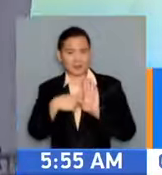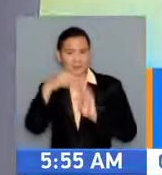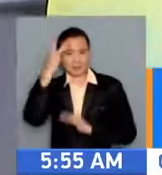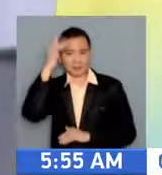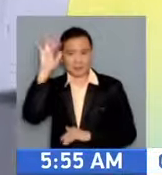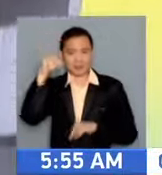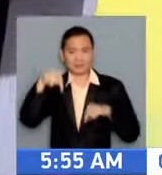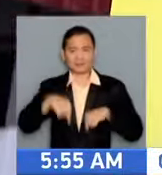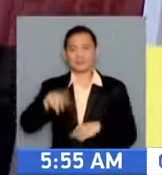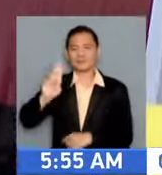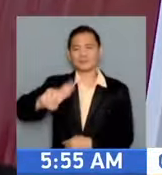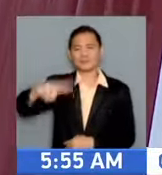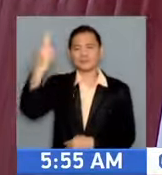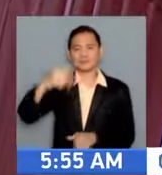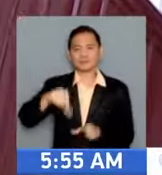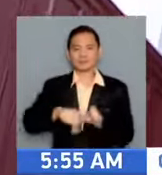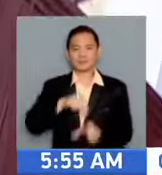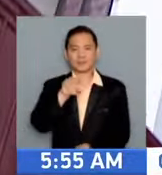B!